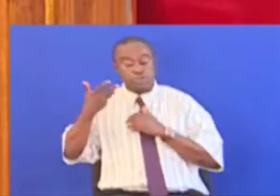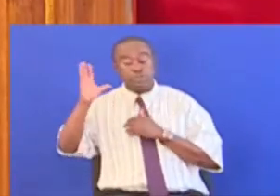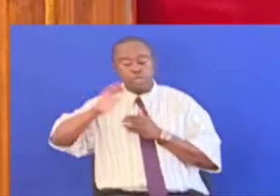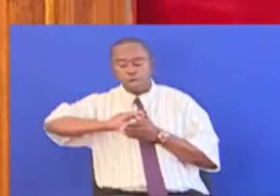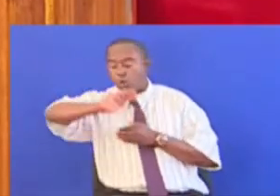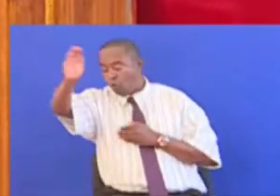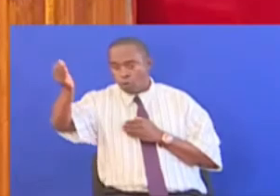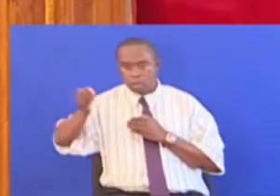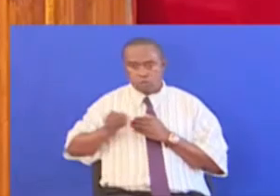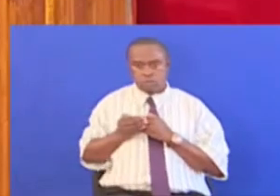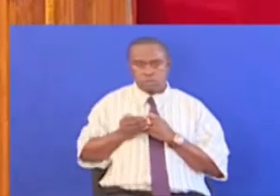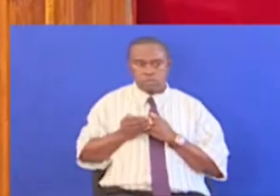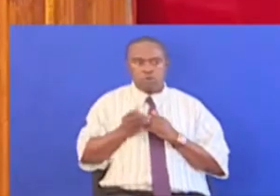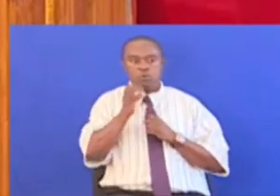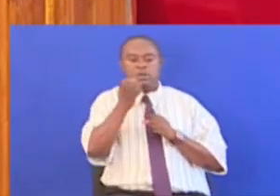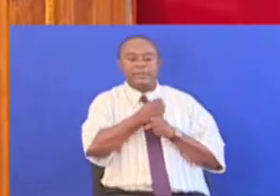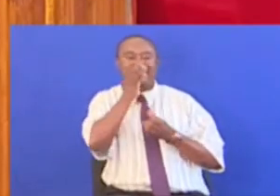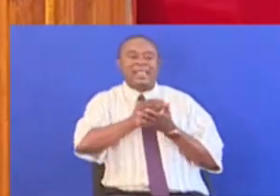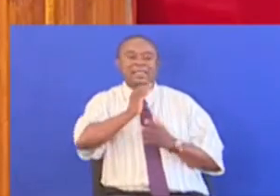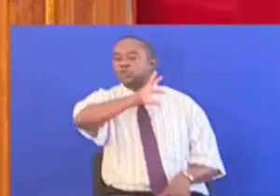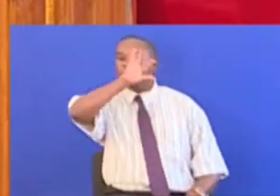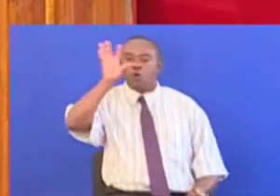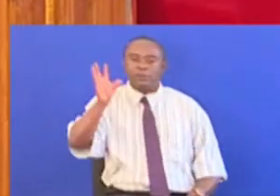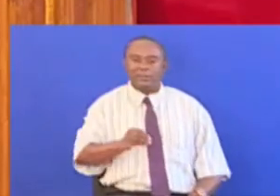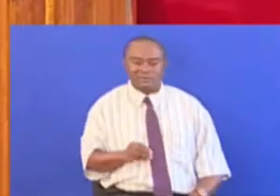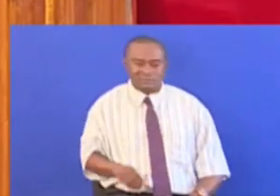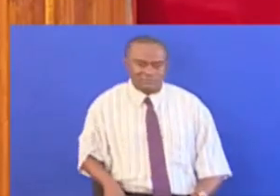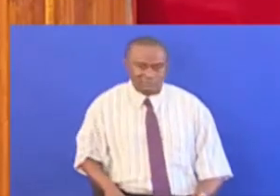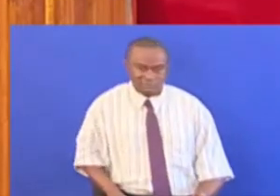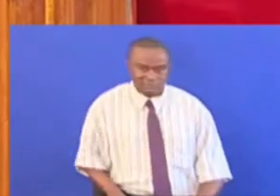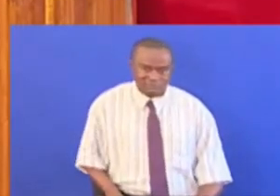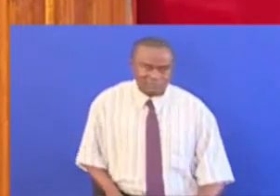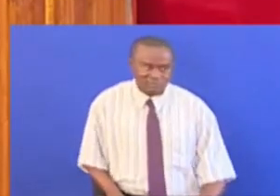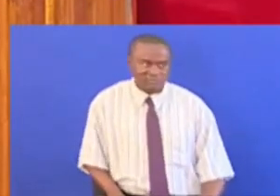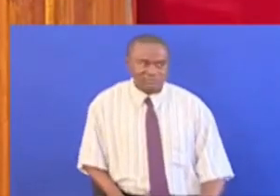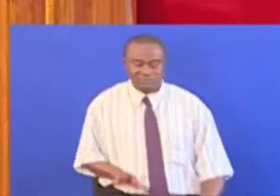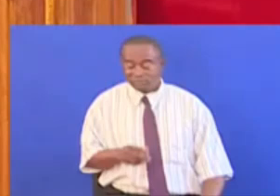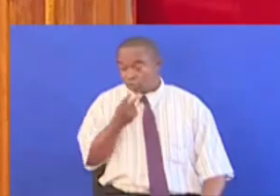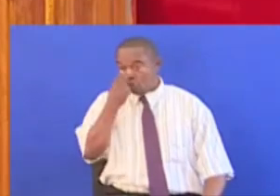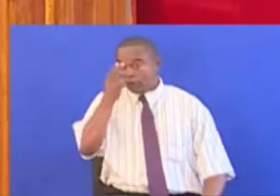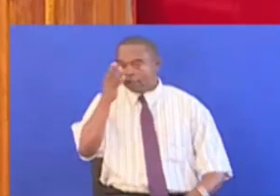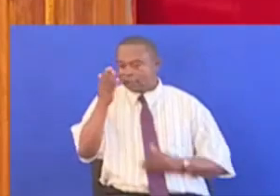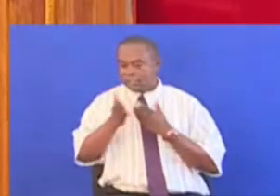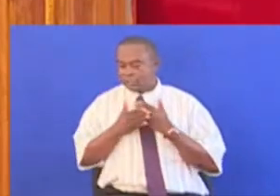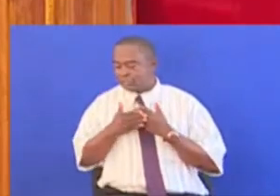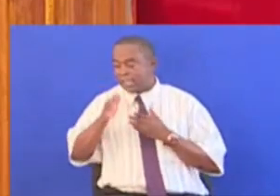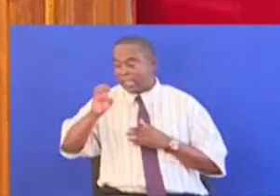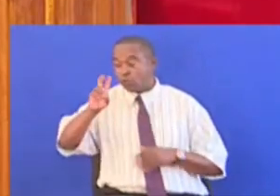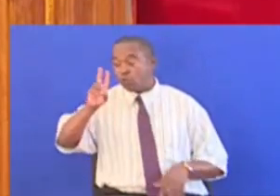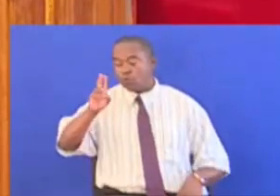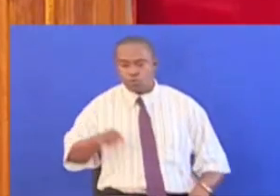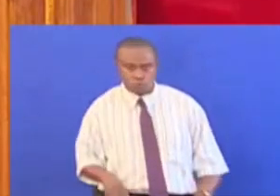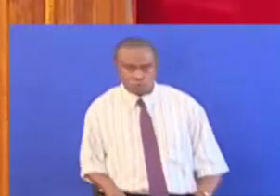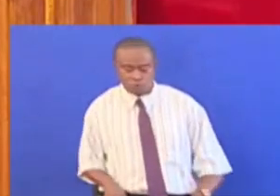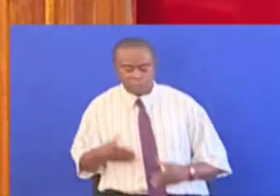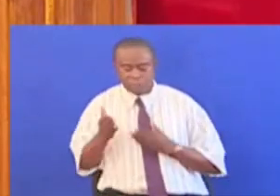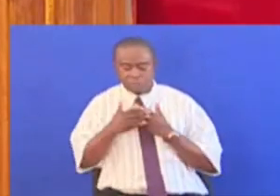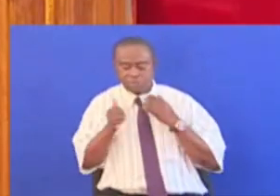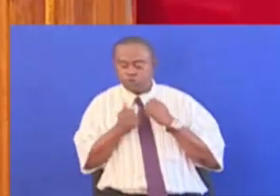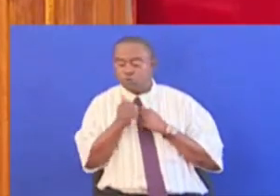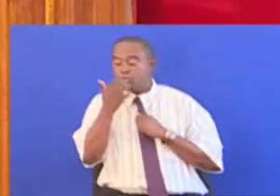Ethiopia wanakuwa na haki zote ambazo wanazihitaji. Ukiangalia katika nchi za Umoja wa Ulaya, European Union, nchi